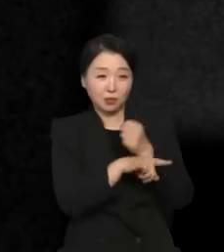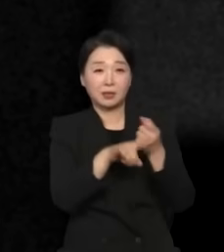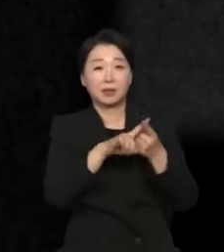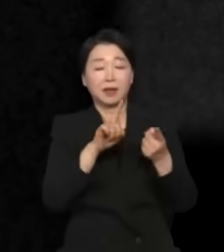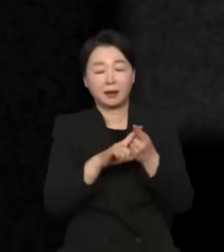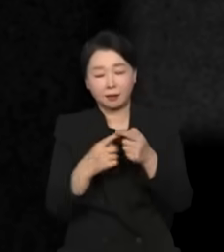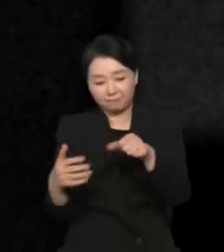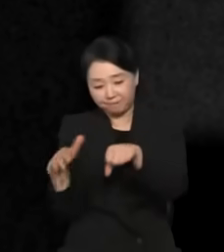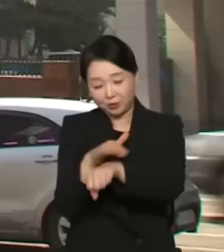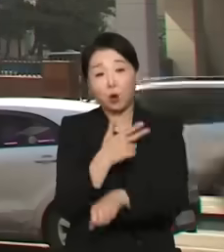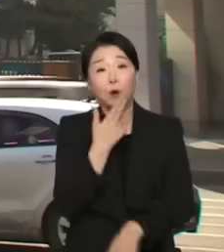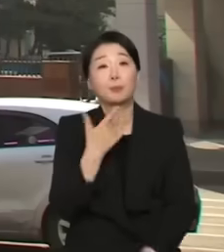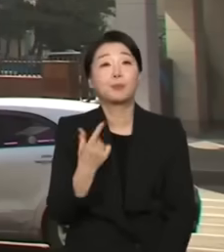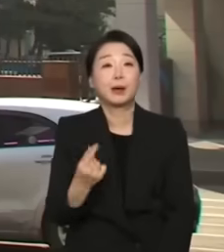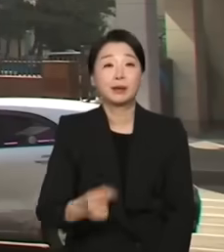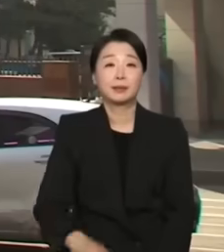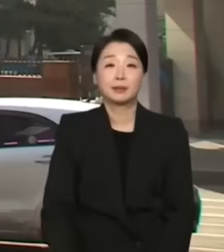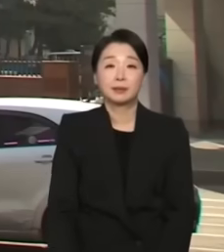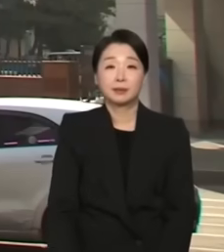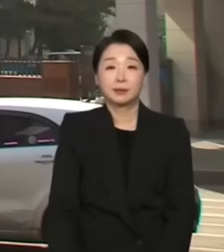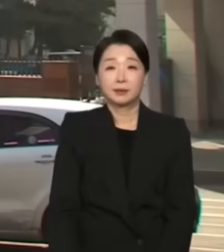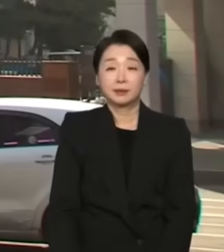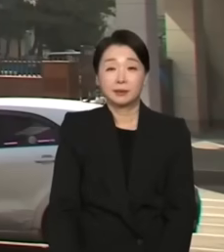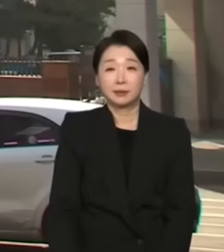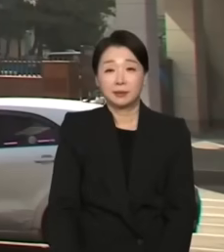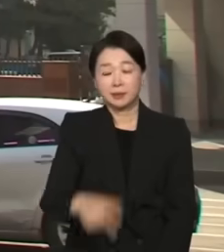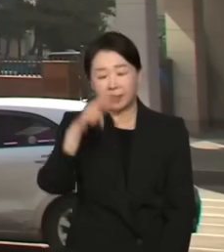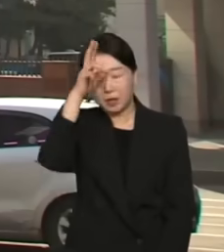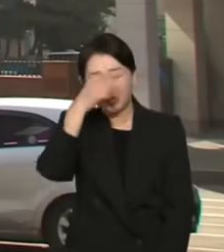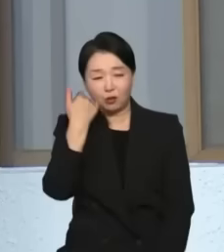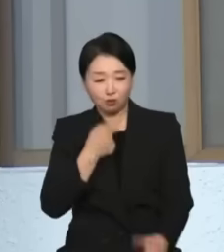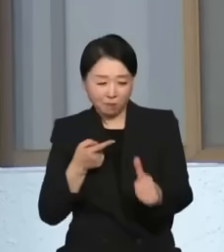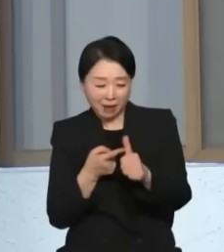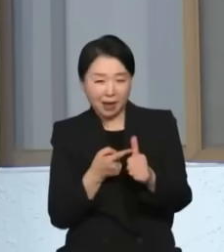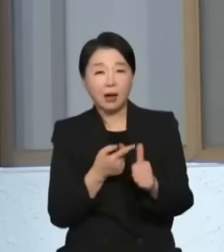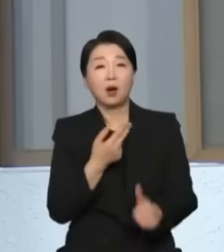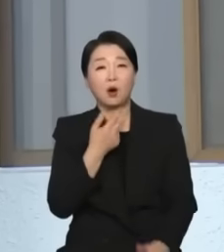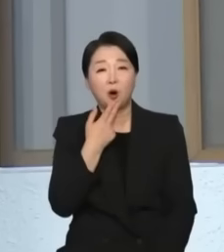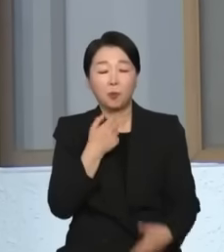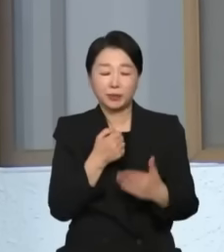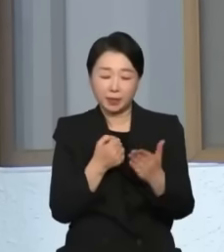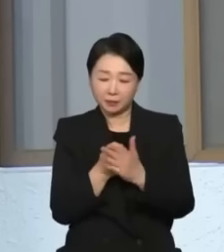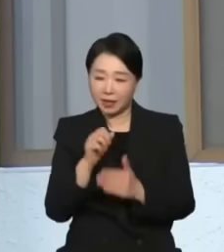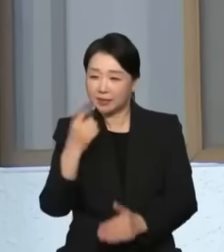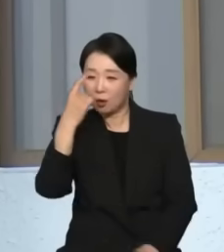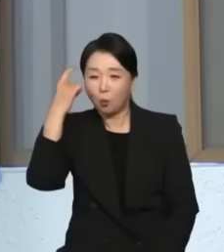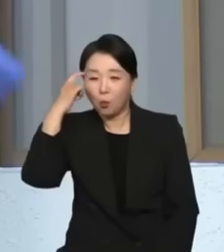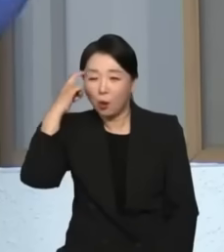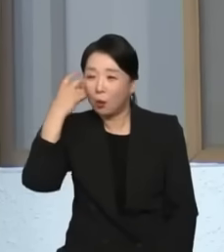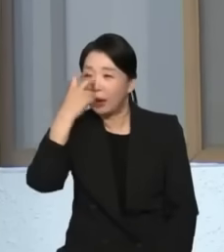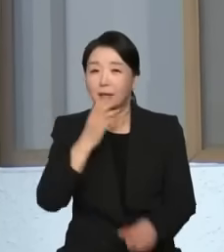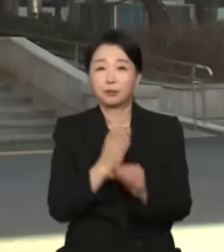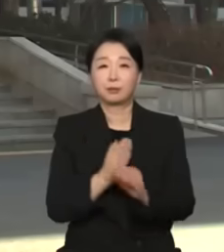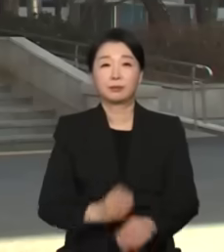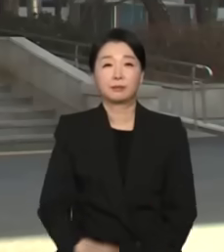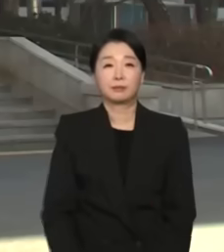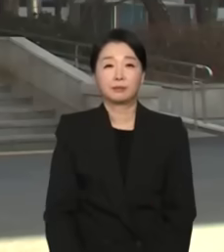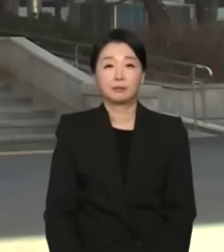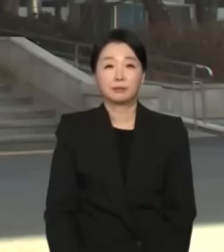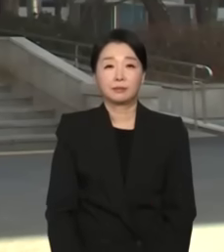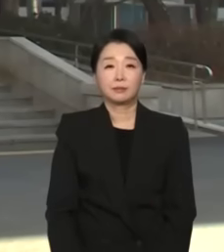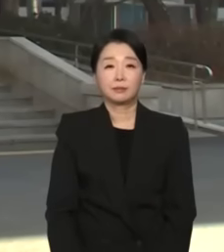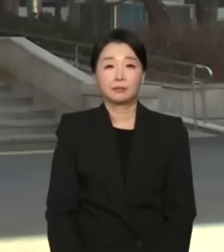차려지지 않았습니다. 경찰은 타살 혐의점은 없는 걸로 보고 정확한 사고 경위를 조사하고 있습니다.